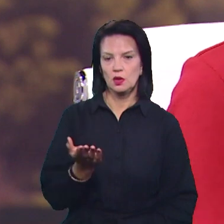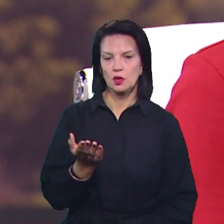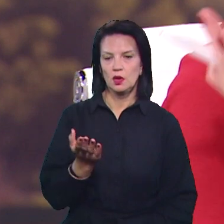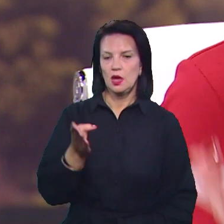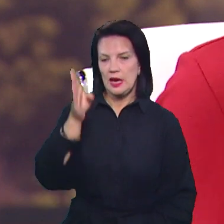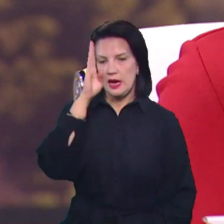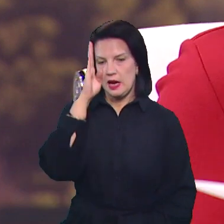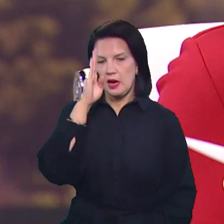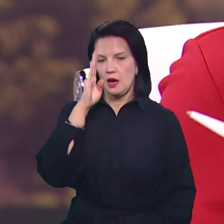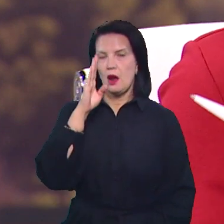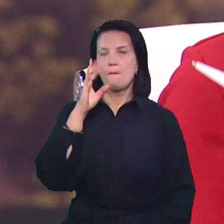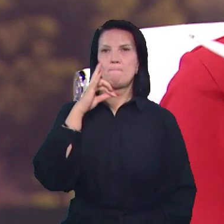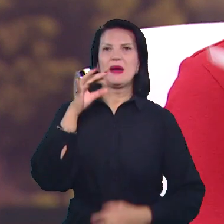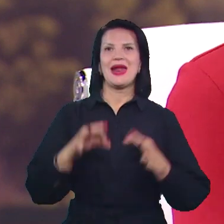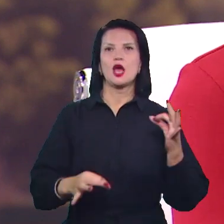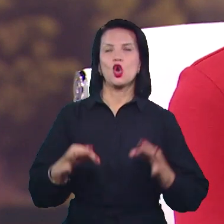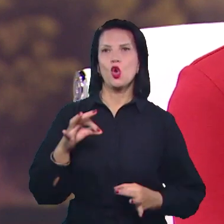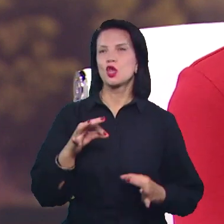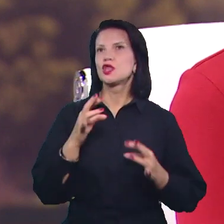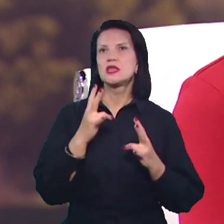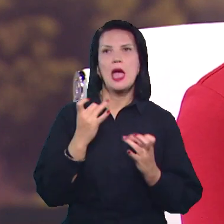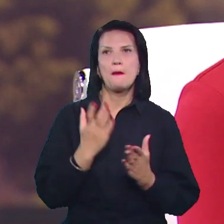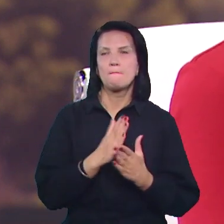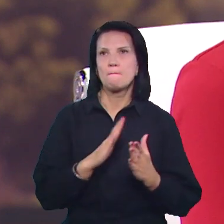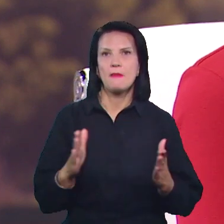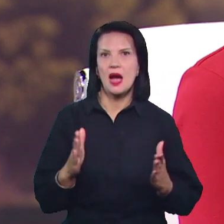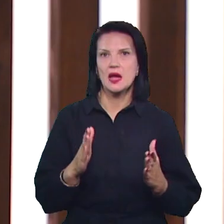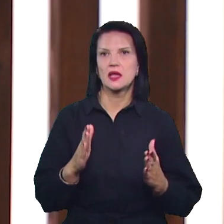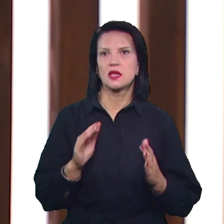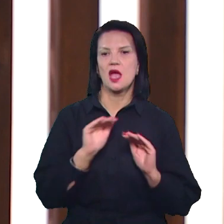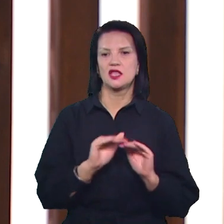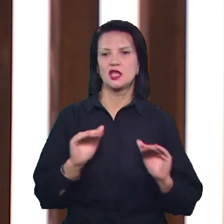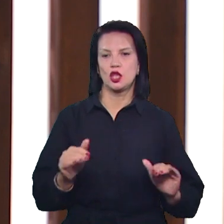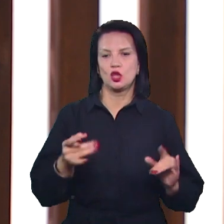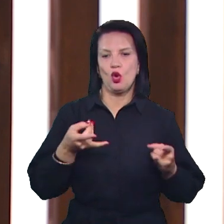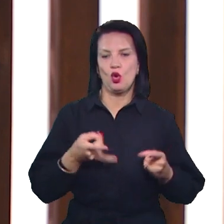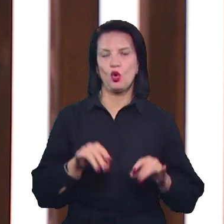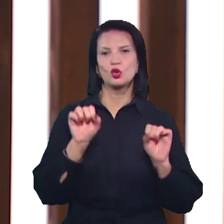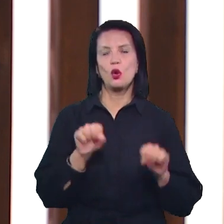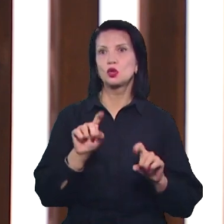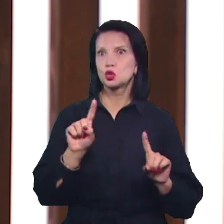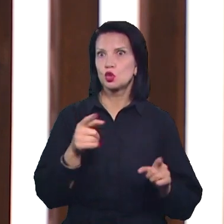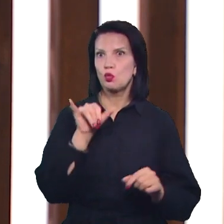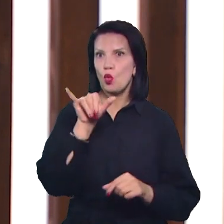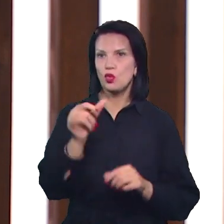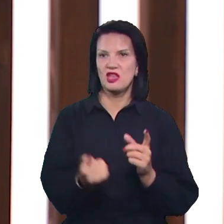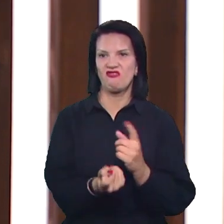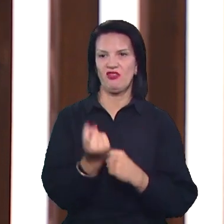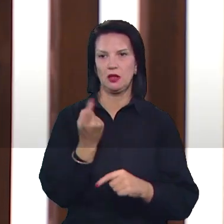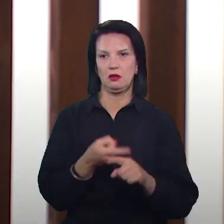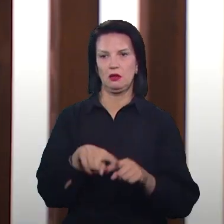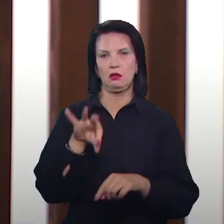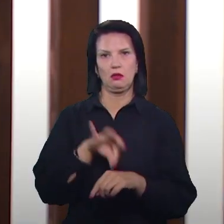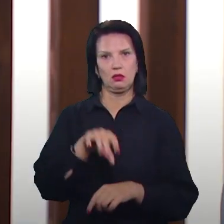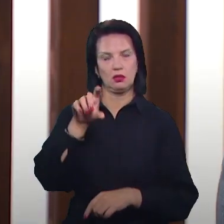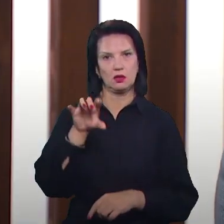Чоловіки природньо не мають, так, дітородної функції. Чому ж тоді в них виникає це захворювання? Дійсно, таке